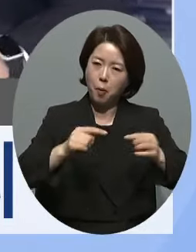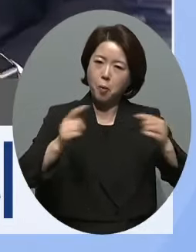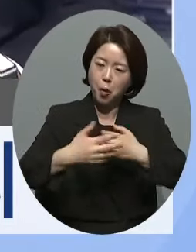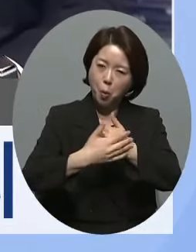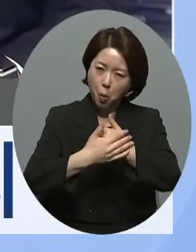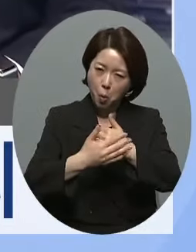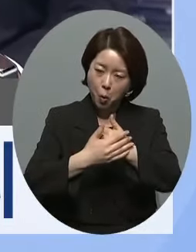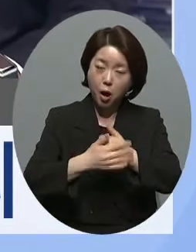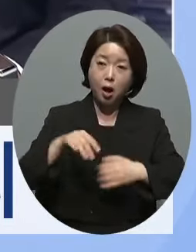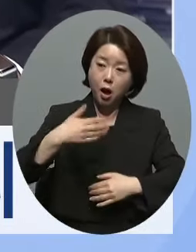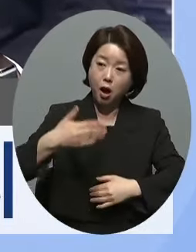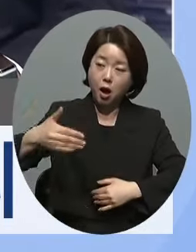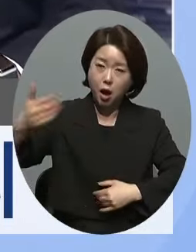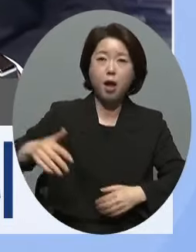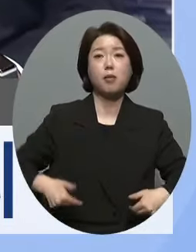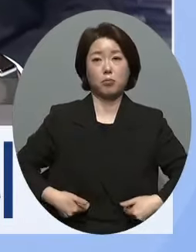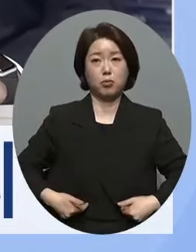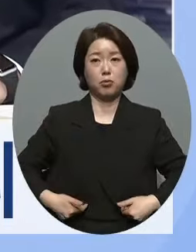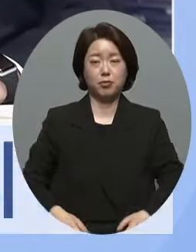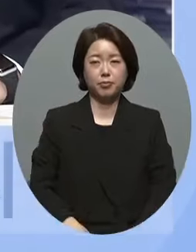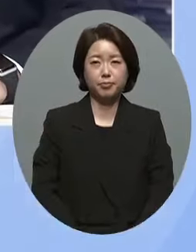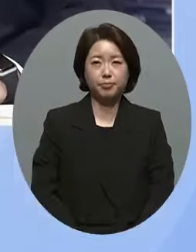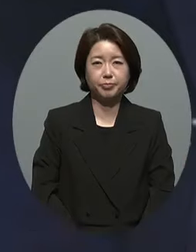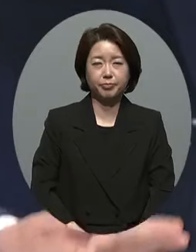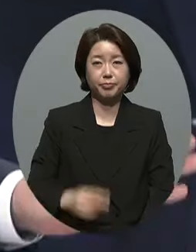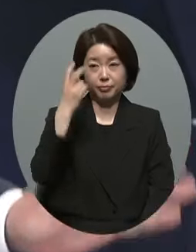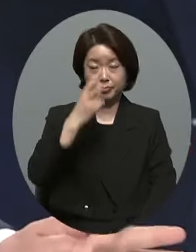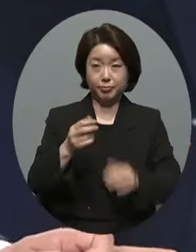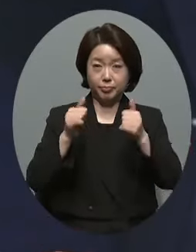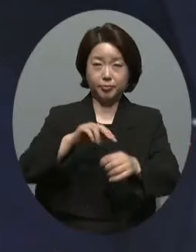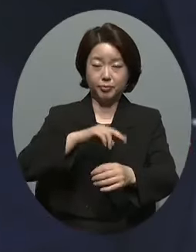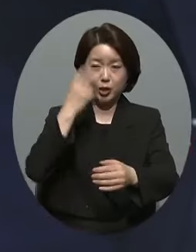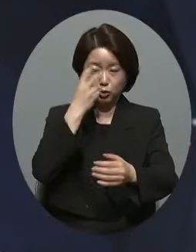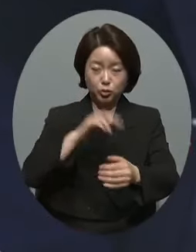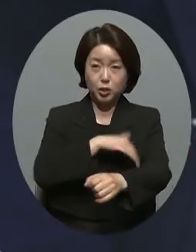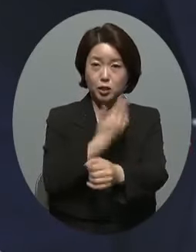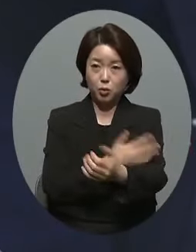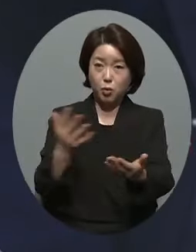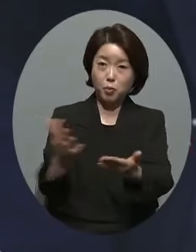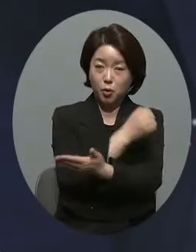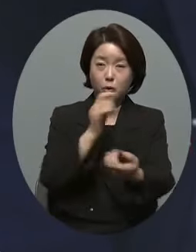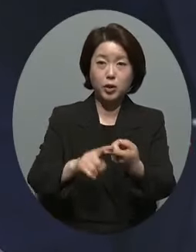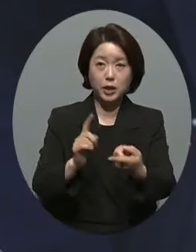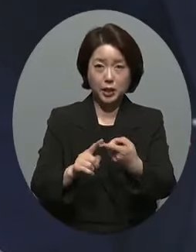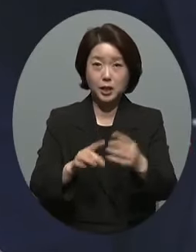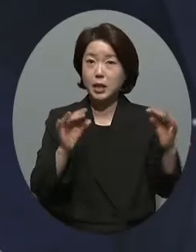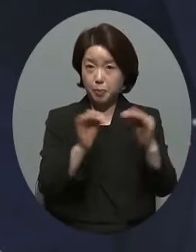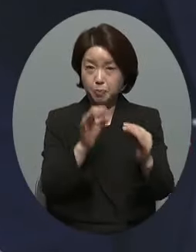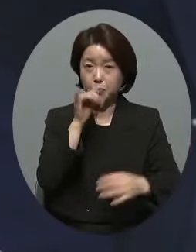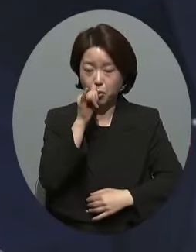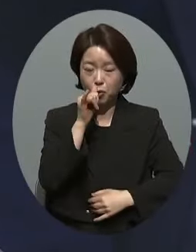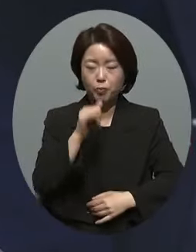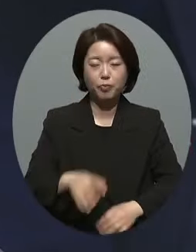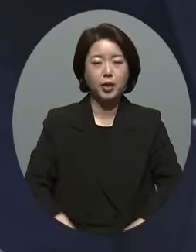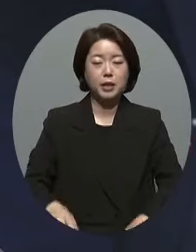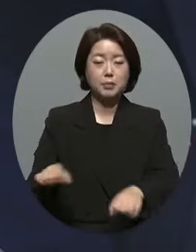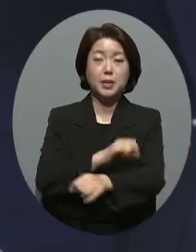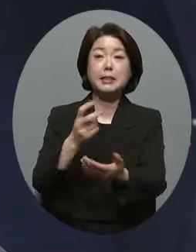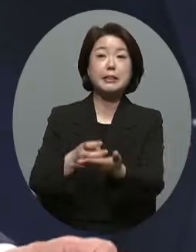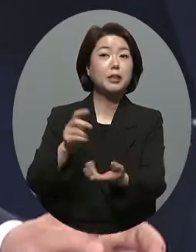특검은 조금 좋지 않아 보 맞습니다 그러니까 검수 완박 대해서는 뭐 지금 개인적인 의견으로 동의를 하시는 거 같습니다 검 시즌 2 그렇지만 특검 에